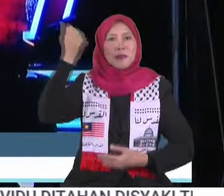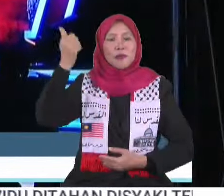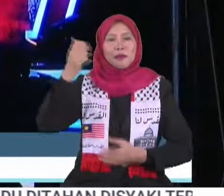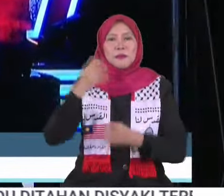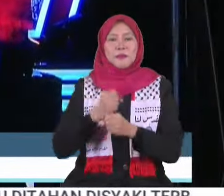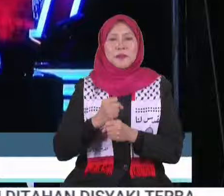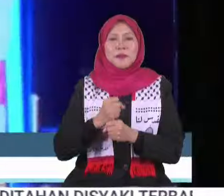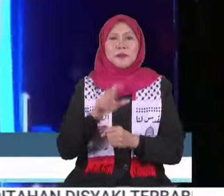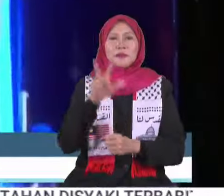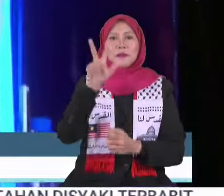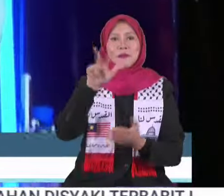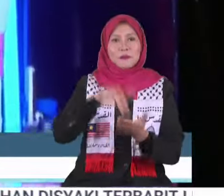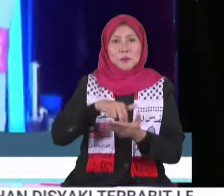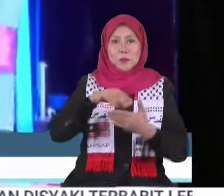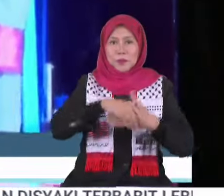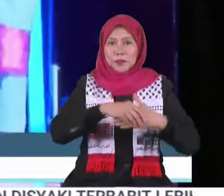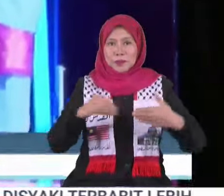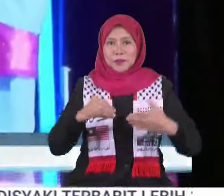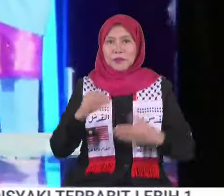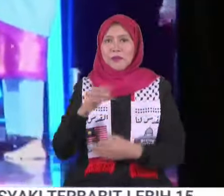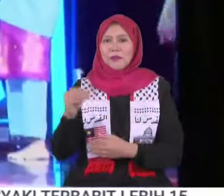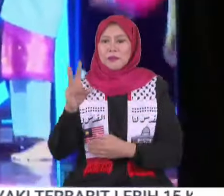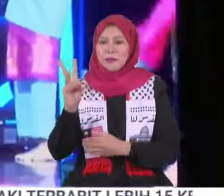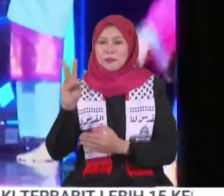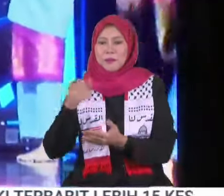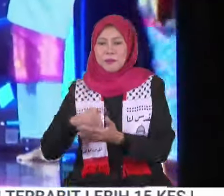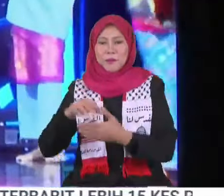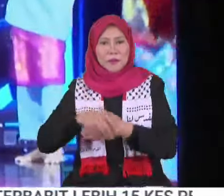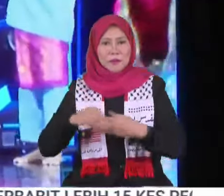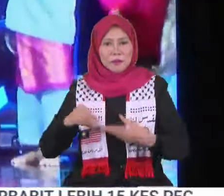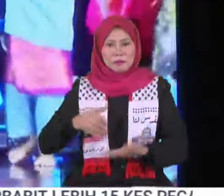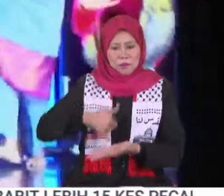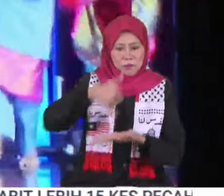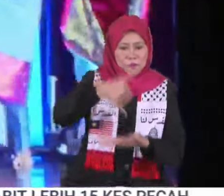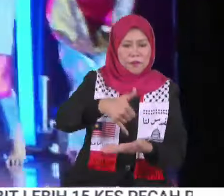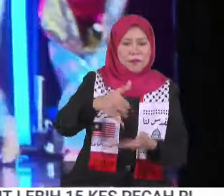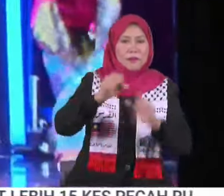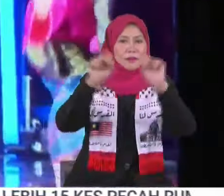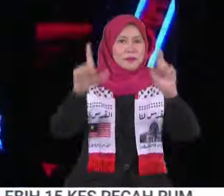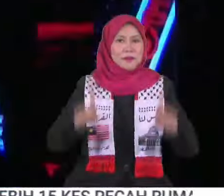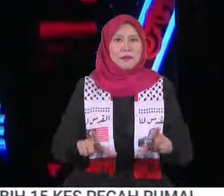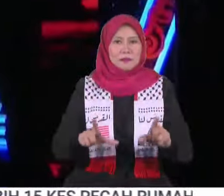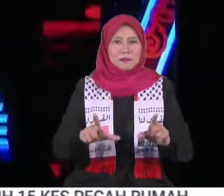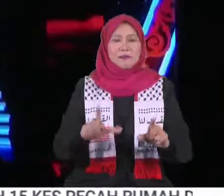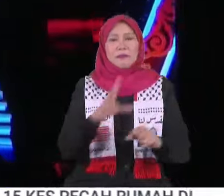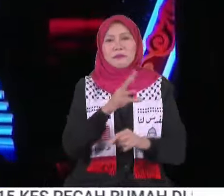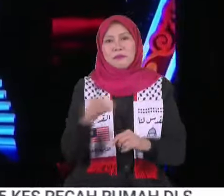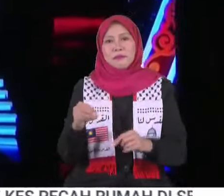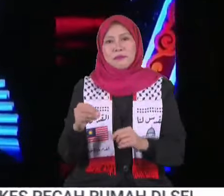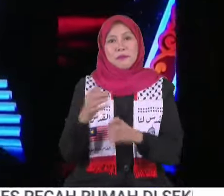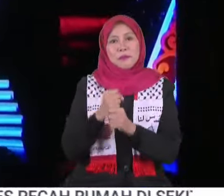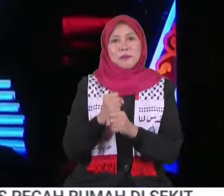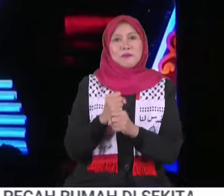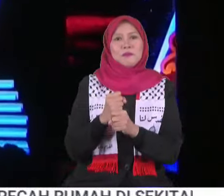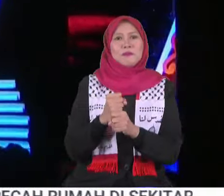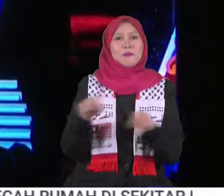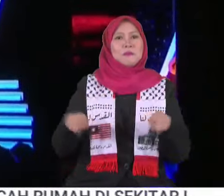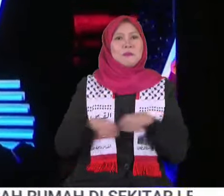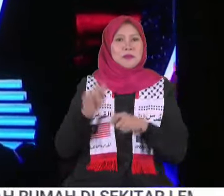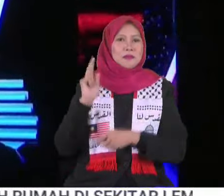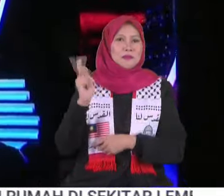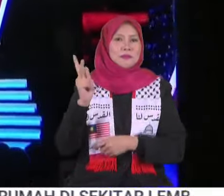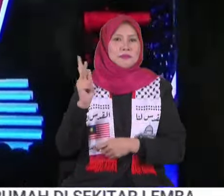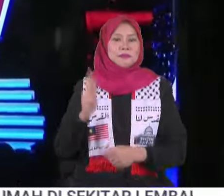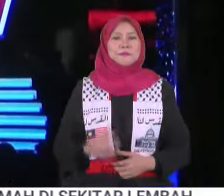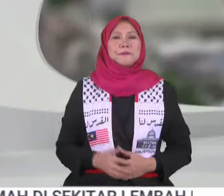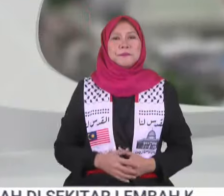membawa pulang RM3,000 dan RM6,000 trofi dan sijil penghargaan selepas dinobatkan di tempat ketiga.